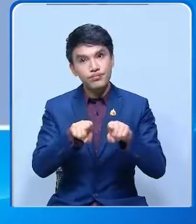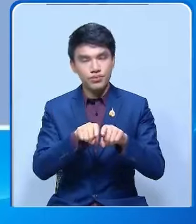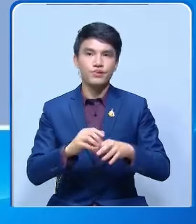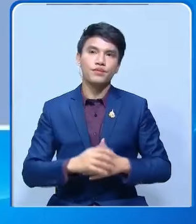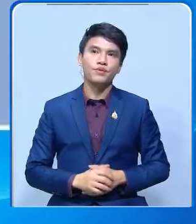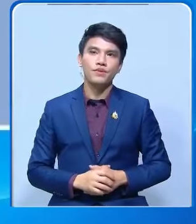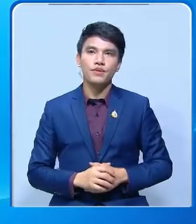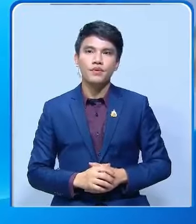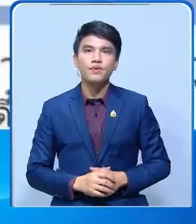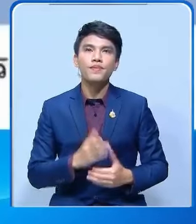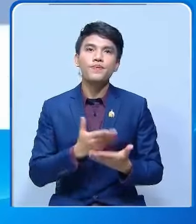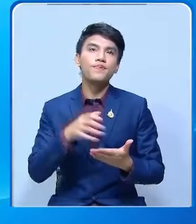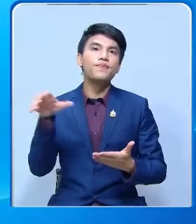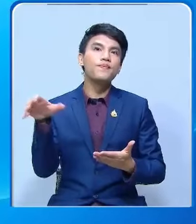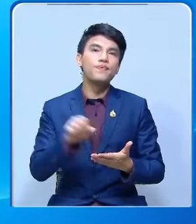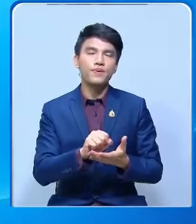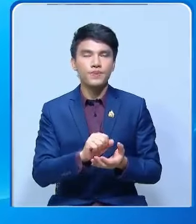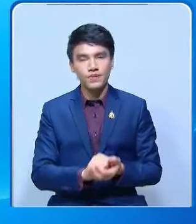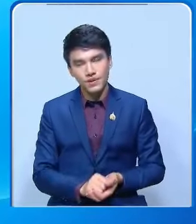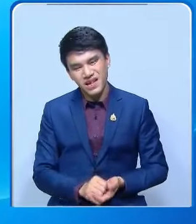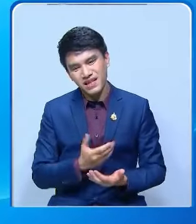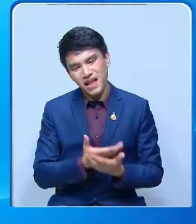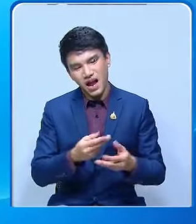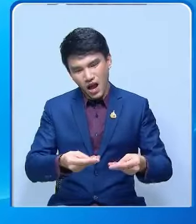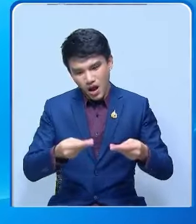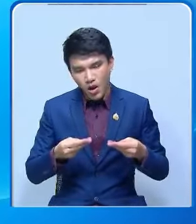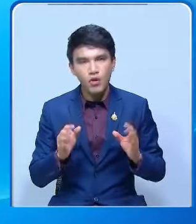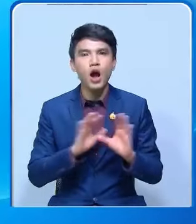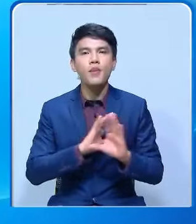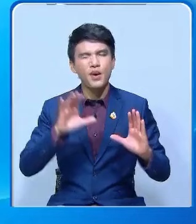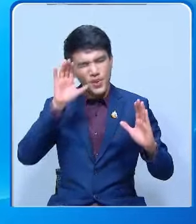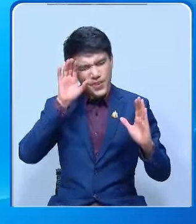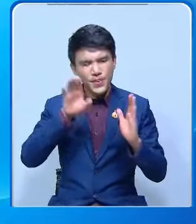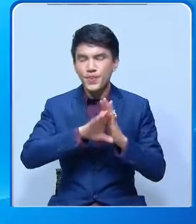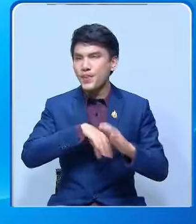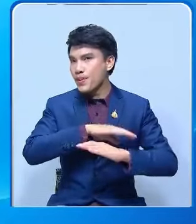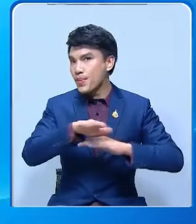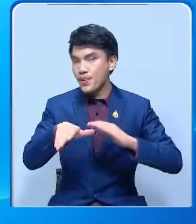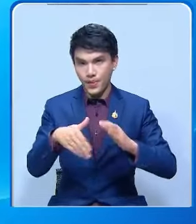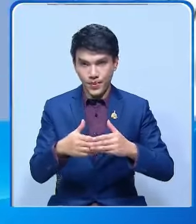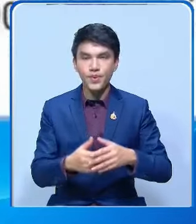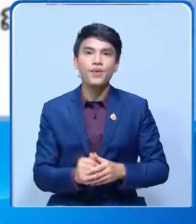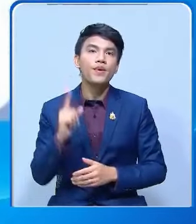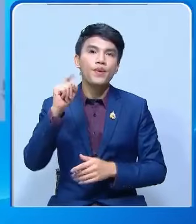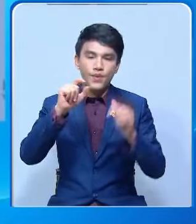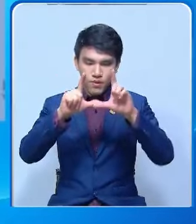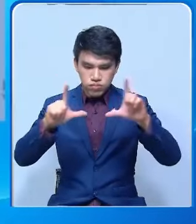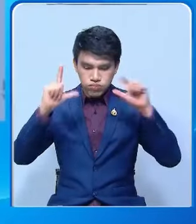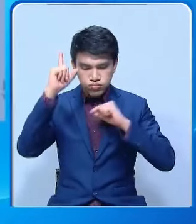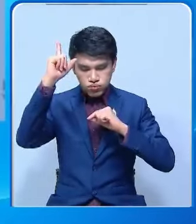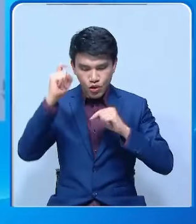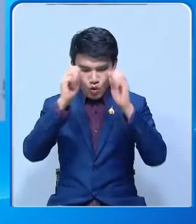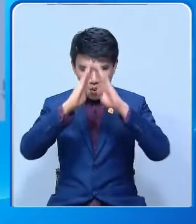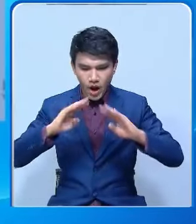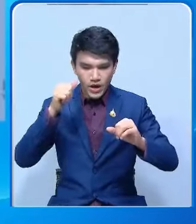ก็ขู่เอาเงินใช่ไหมถ้าแบบว่าไม่ยอมให้เงินเราเนี่ยก็เดี๋ยวจะปล่อยคลิปนะรับทำให้ท่านเนี่ยต้องเสื่อมเสียชื่อเสียงไม่มีวัด